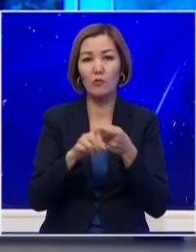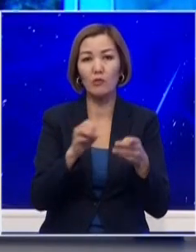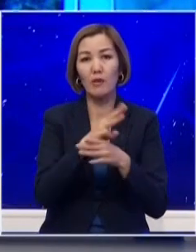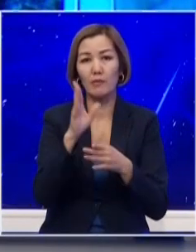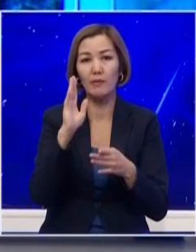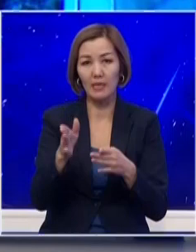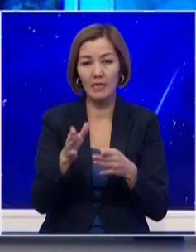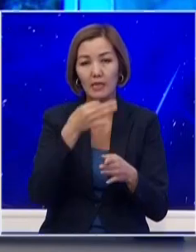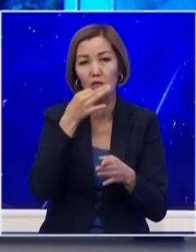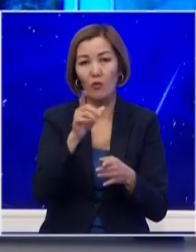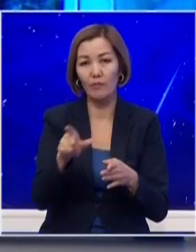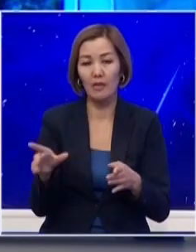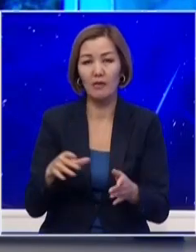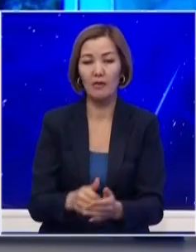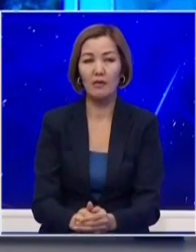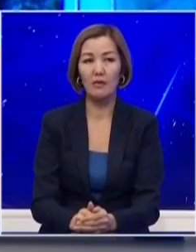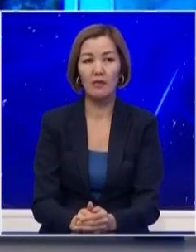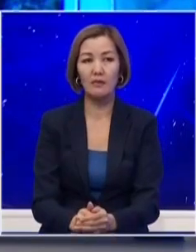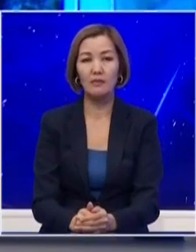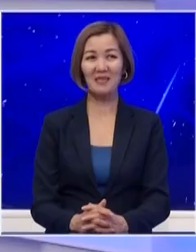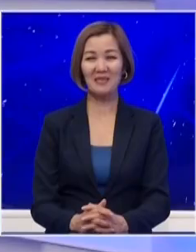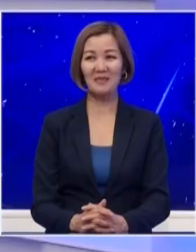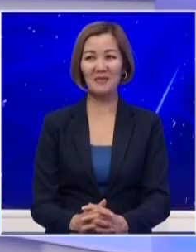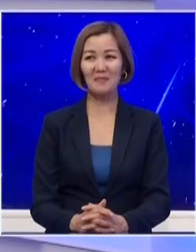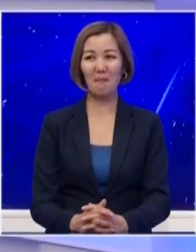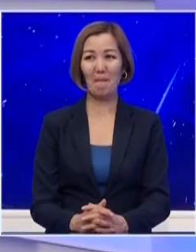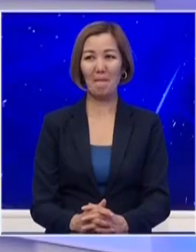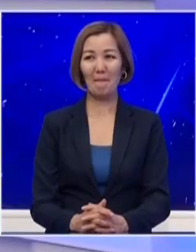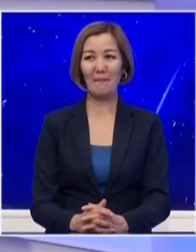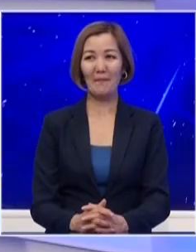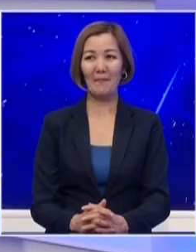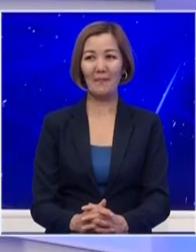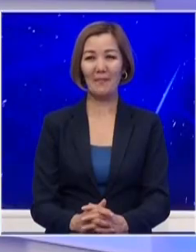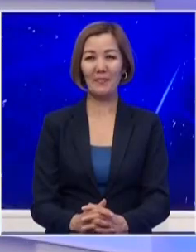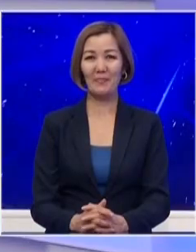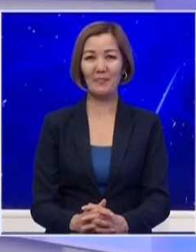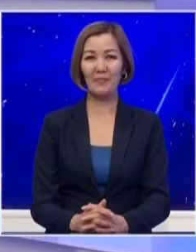отынмен қамтамасыз етіледі, дейді жауаптылар. Шалқар. Рахмет, Мадина.